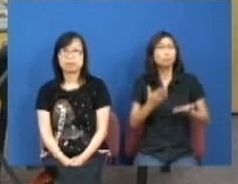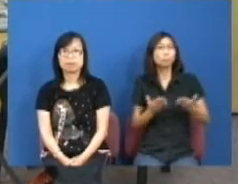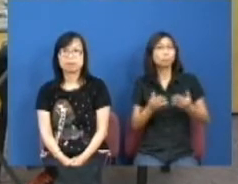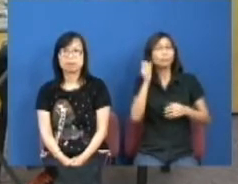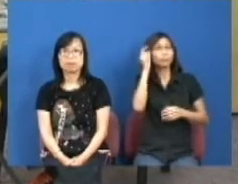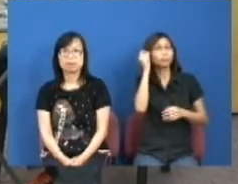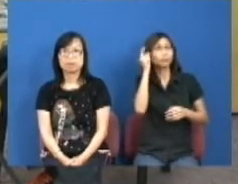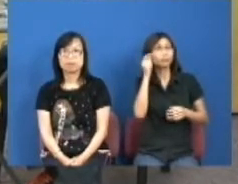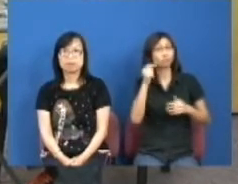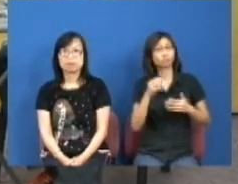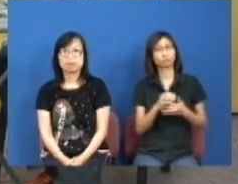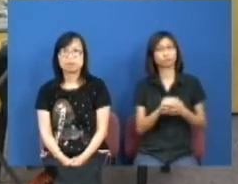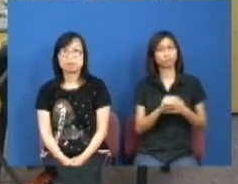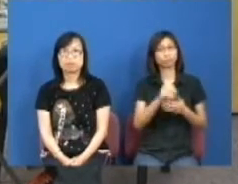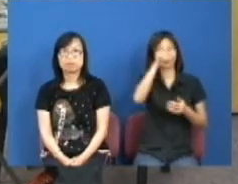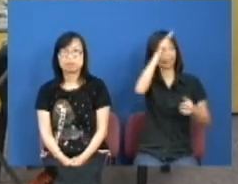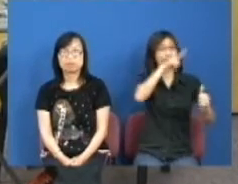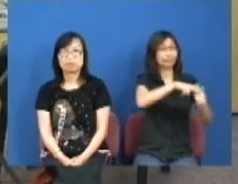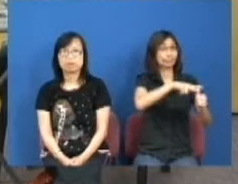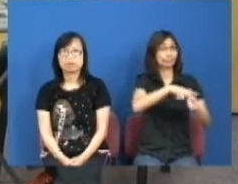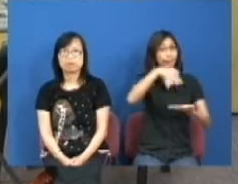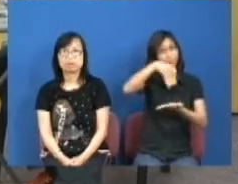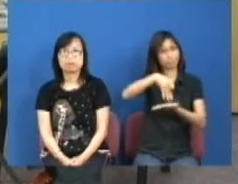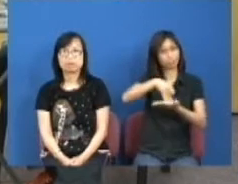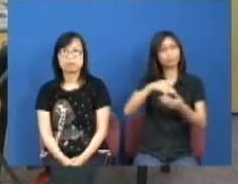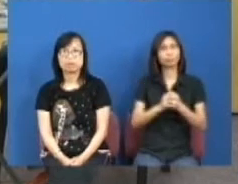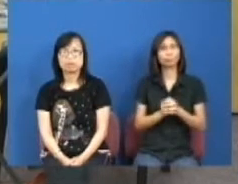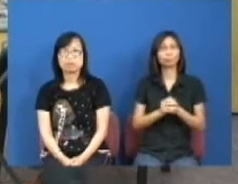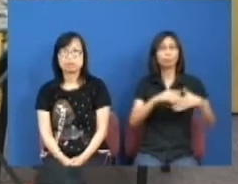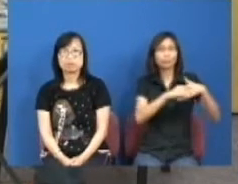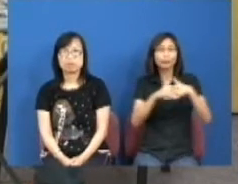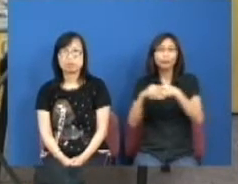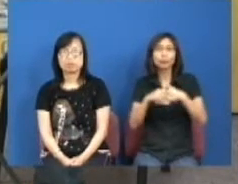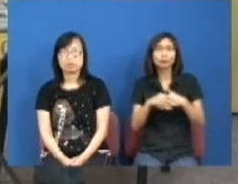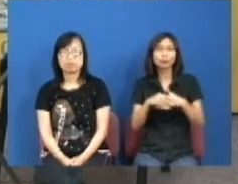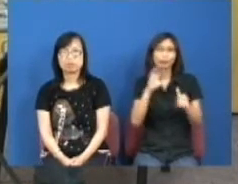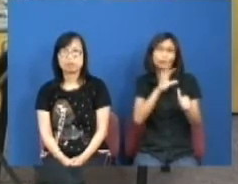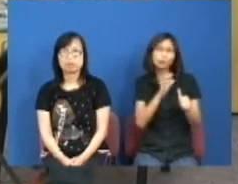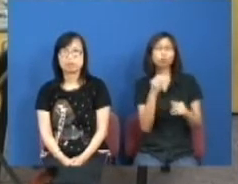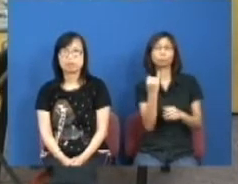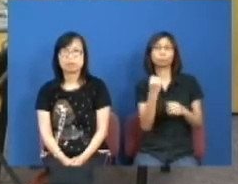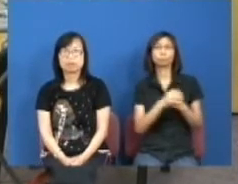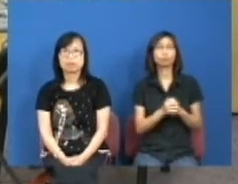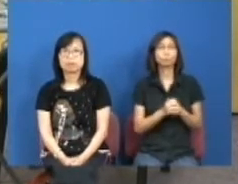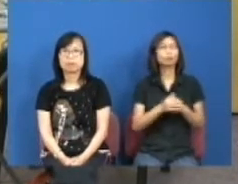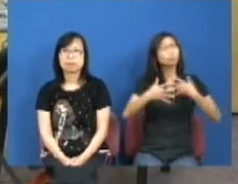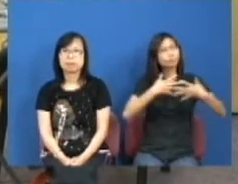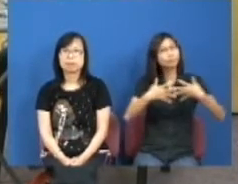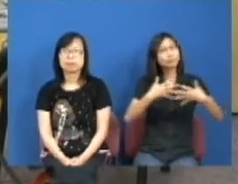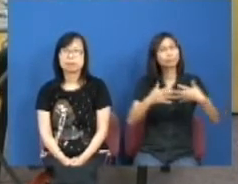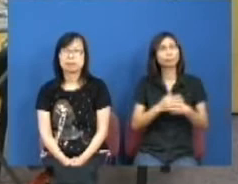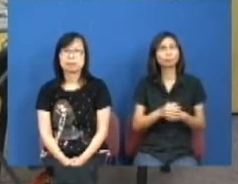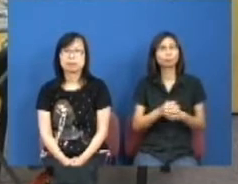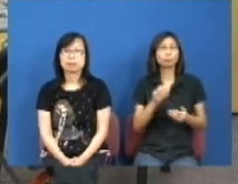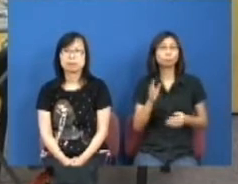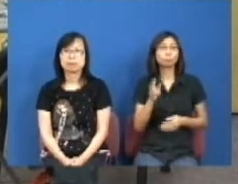政治的管治、政治參與會帶來一些不好的影響。那個故事其實可能大家都